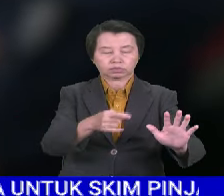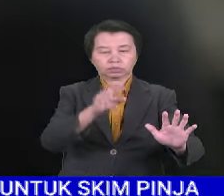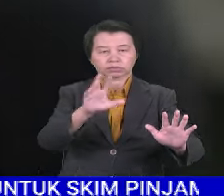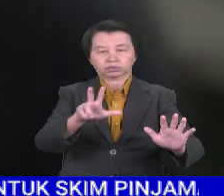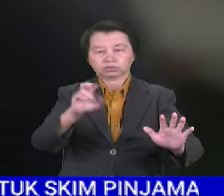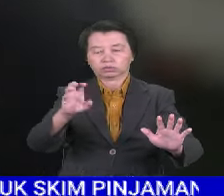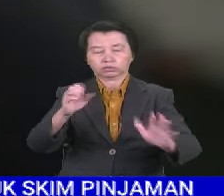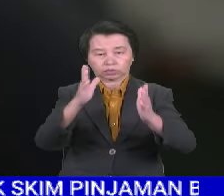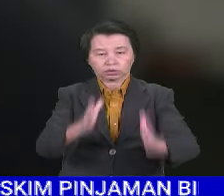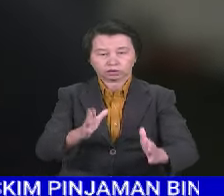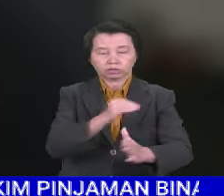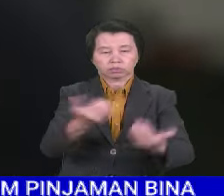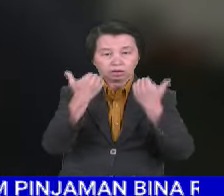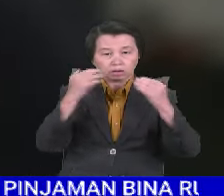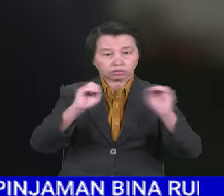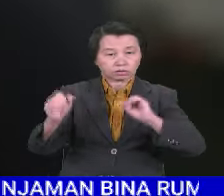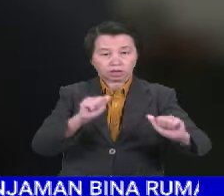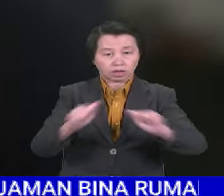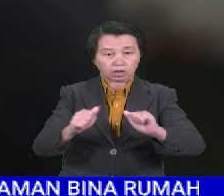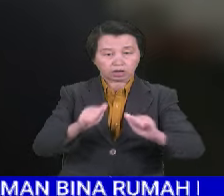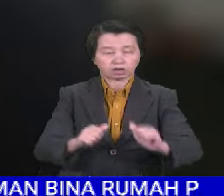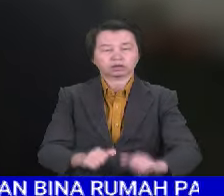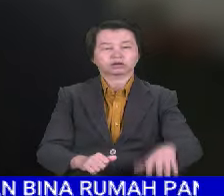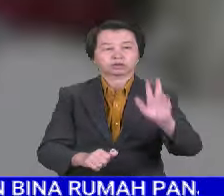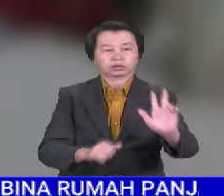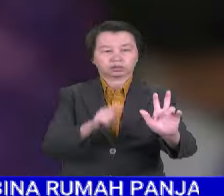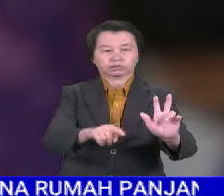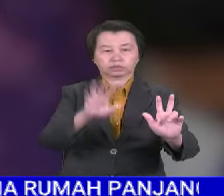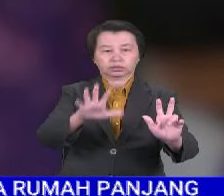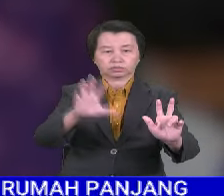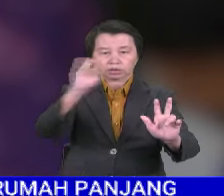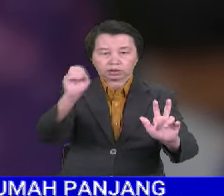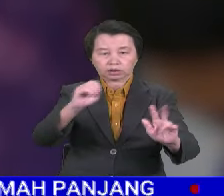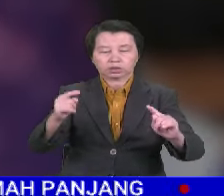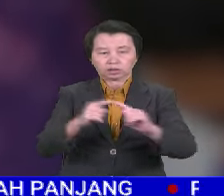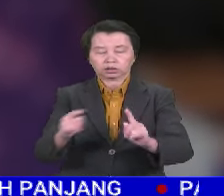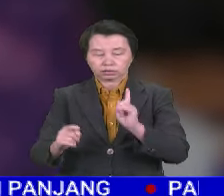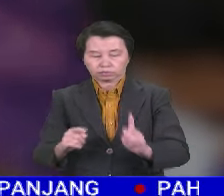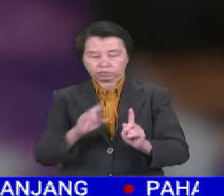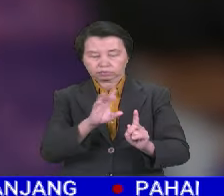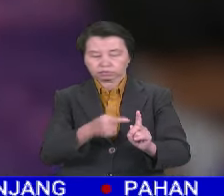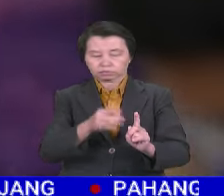507,300 orang, manakala penganggur tidak aktif meningkat 3.5% kepada